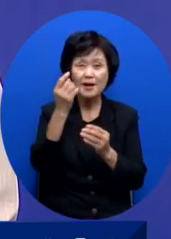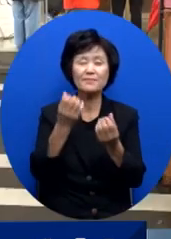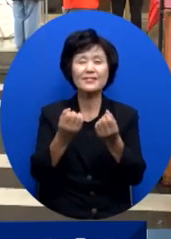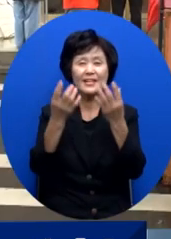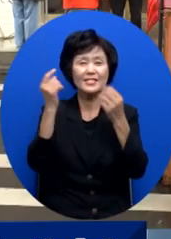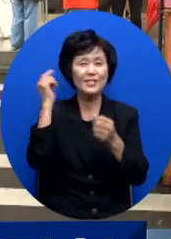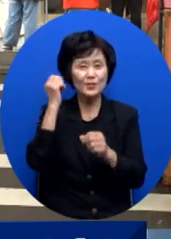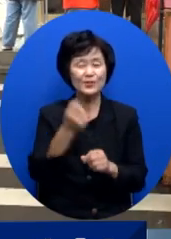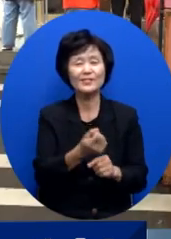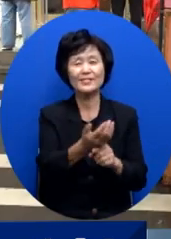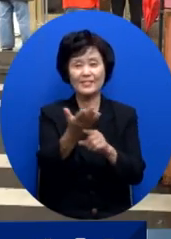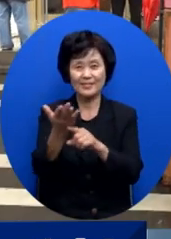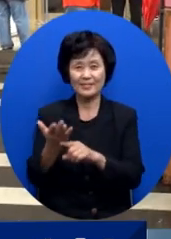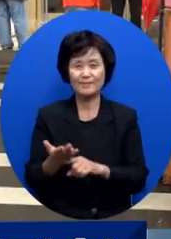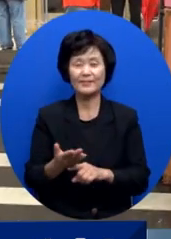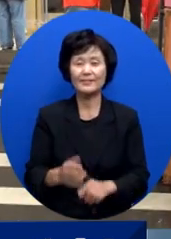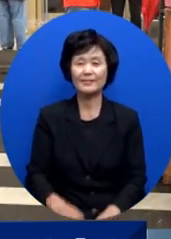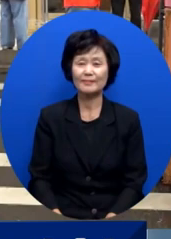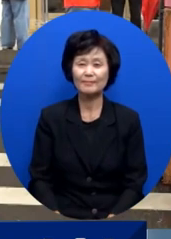기자.